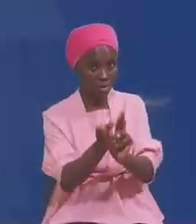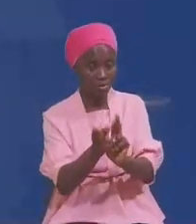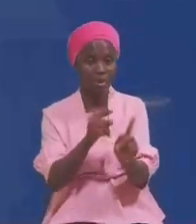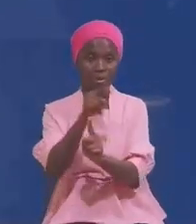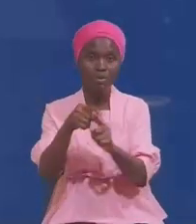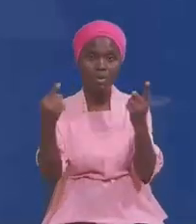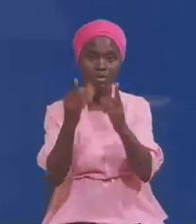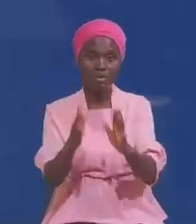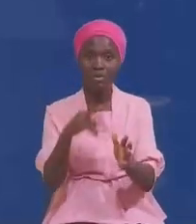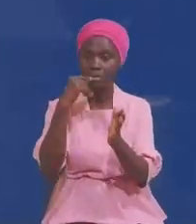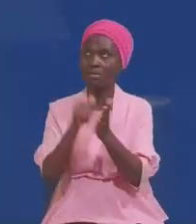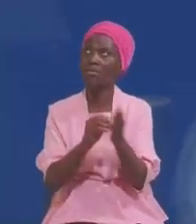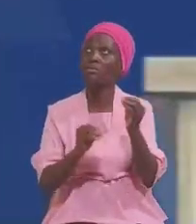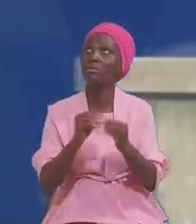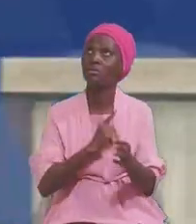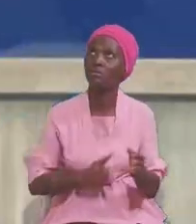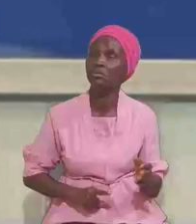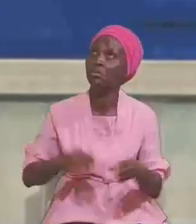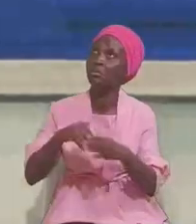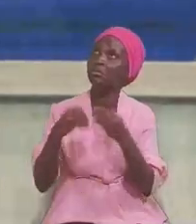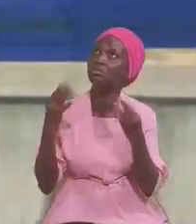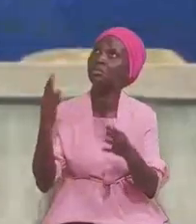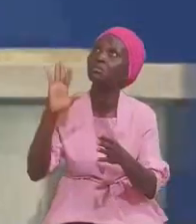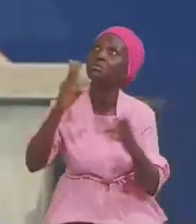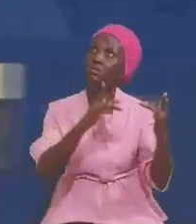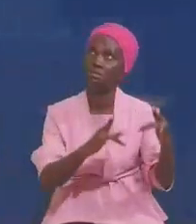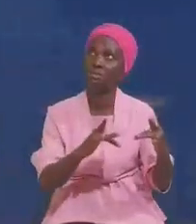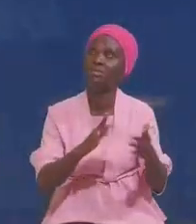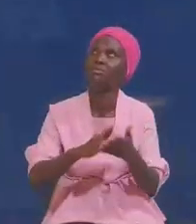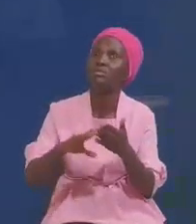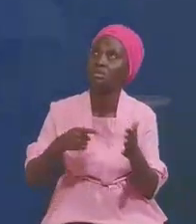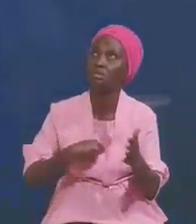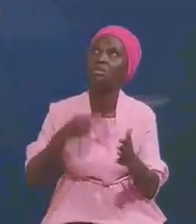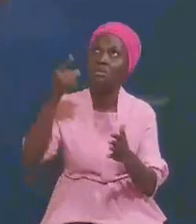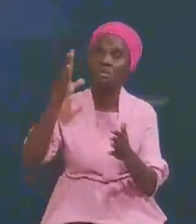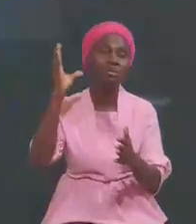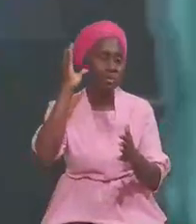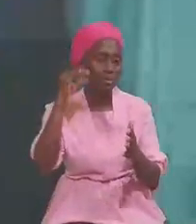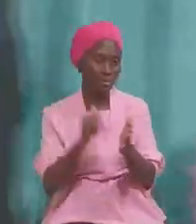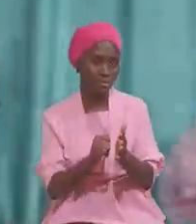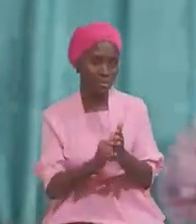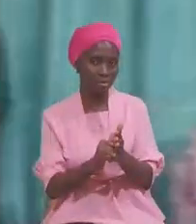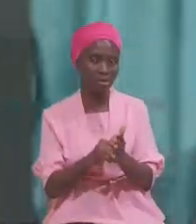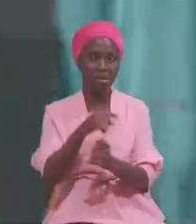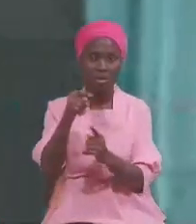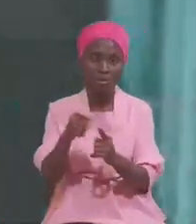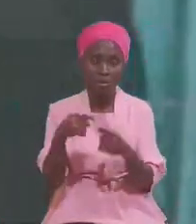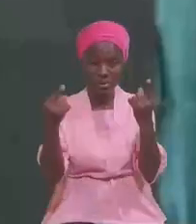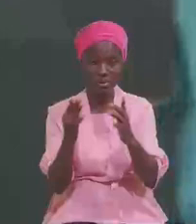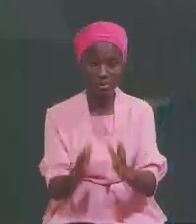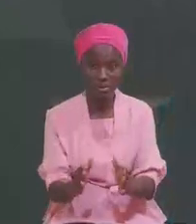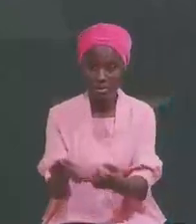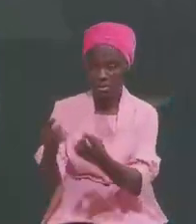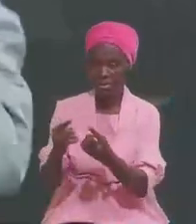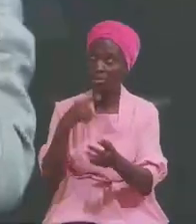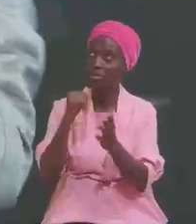Seigneur, dans ta miséricorde, pardonne-moi. Il exauce cela. Lorsque le pécheur vient à Dieu et dit « Seigneur,